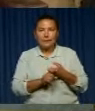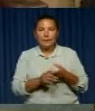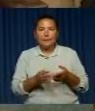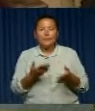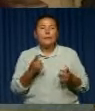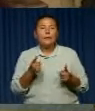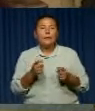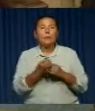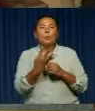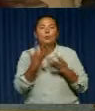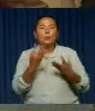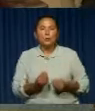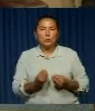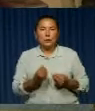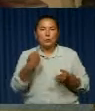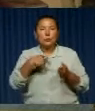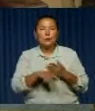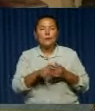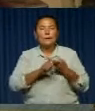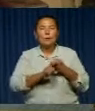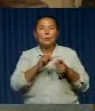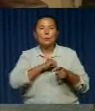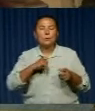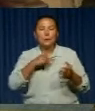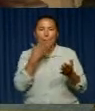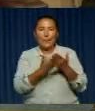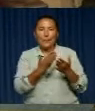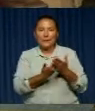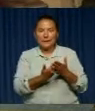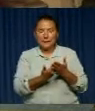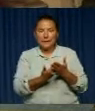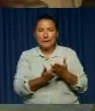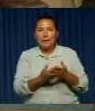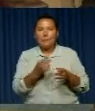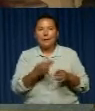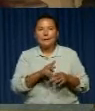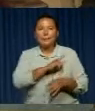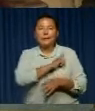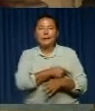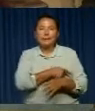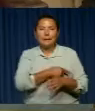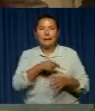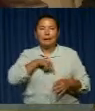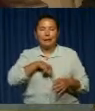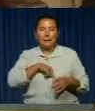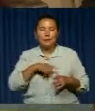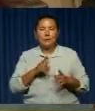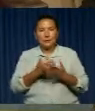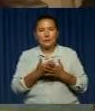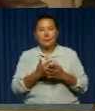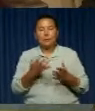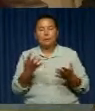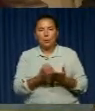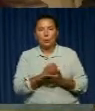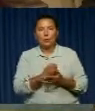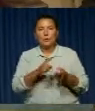Неге 14 күн деп қаламыз? 14 күннің ішінде вирус өз-өзін көрсете біледі. Жаңағыдай мықты организмнің бойына түскен болса,